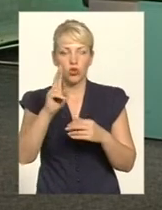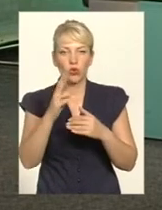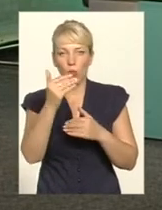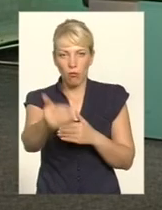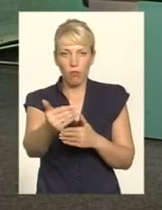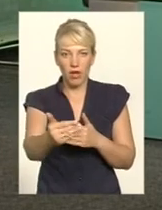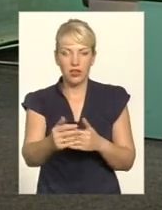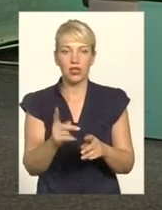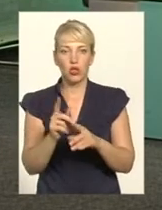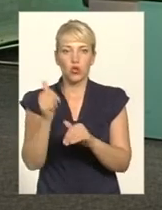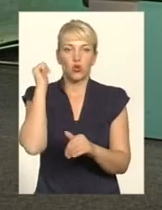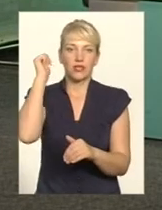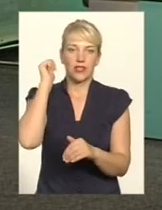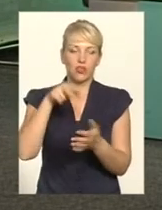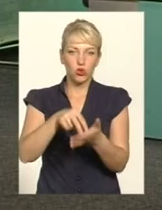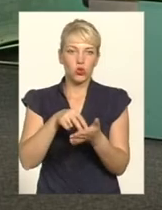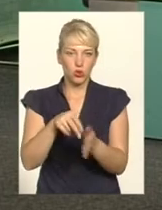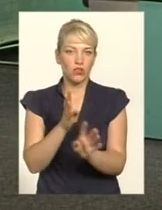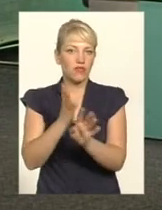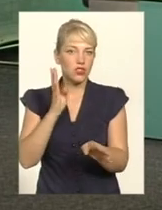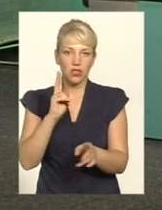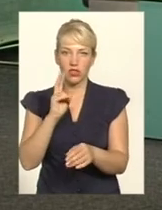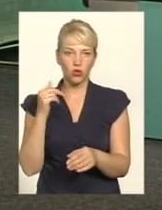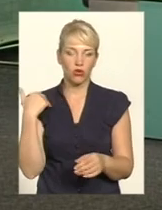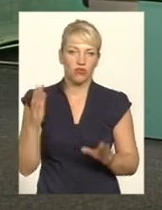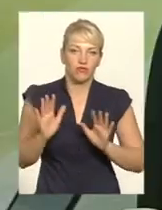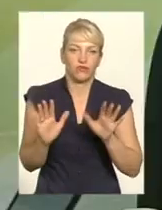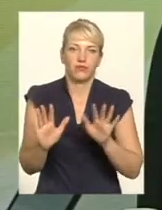тому, хто стоїть ззаду. Ніхто нікому не буде на спину лізти.